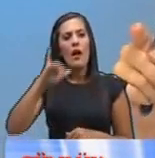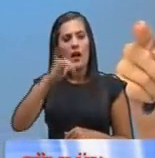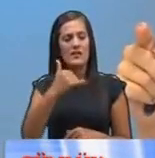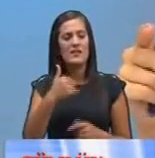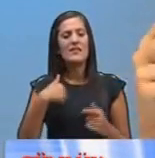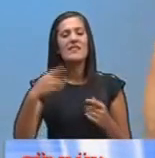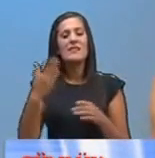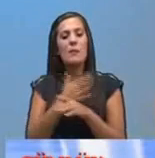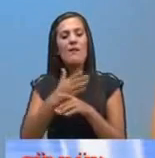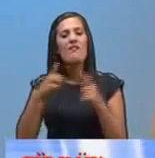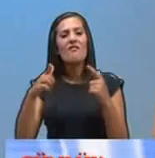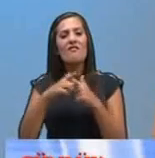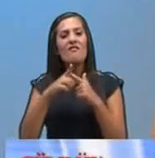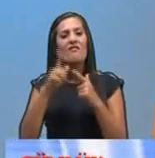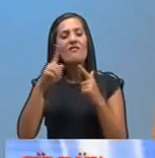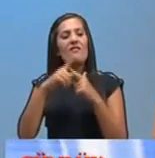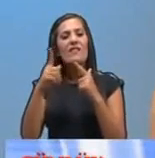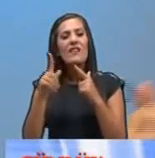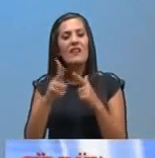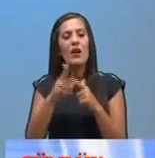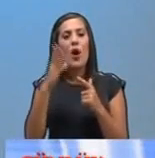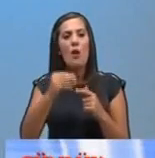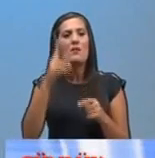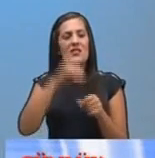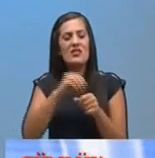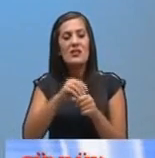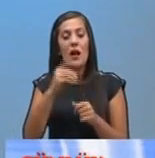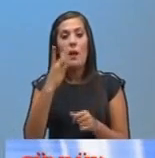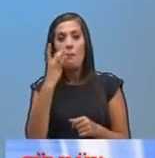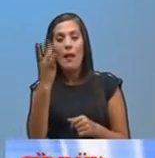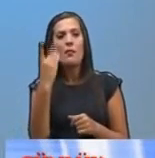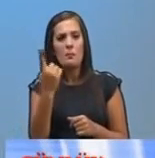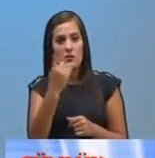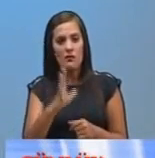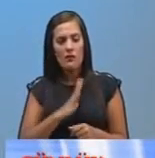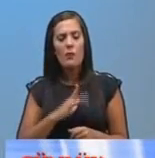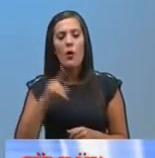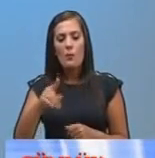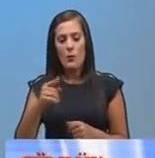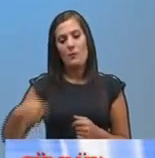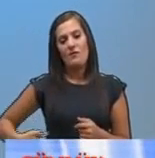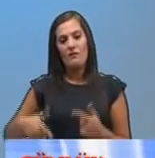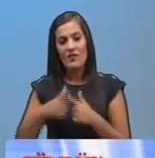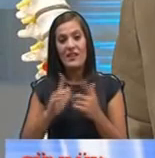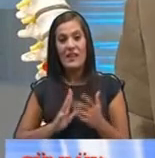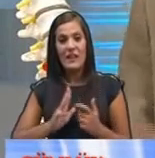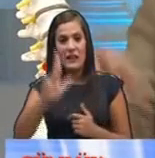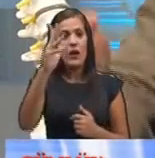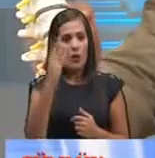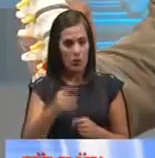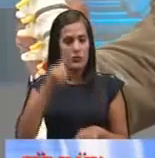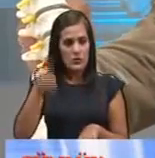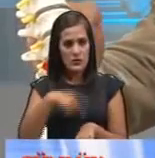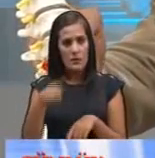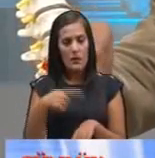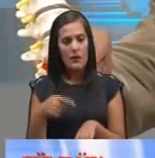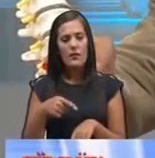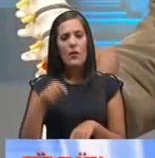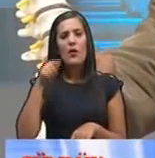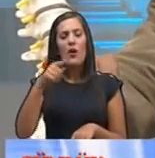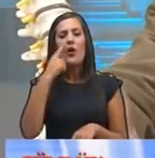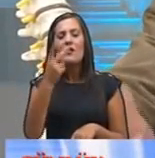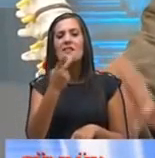fıtık olması için spesifik bir durum var mıdır? Şöyle, bu olay ilerlediği takdirde burada gördüğümüz